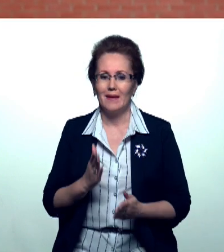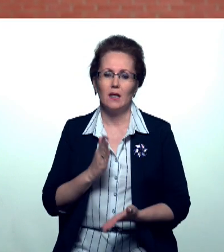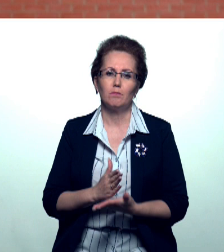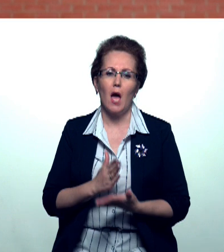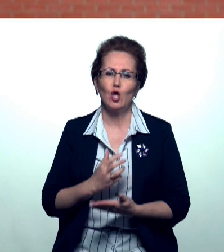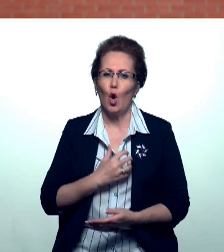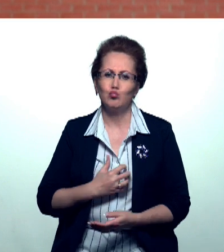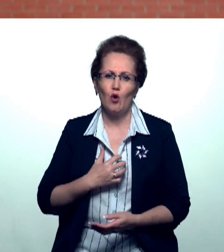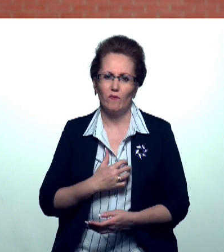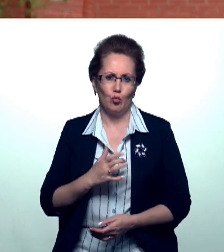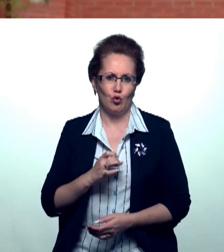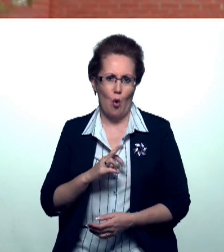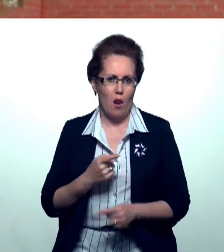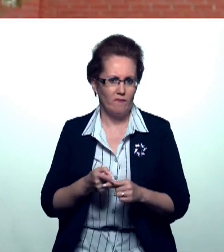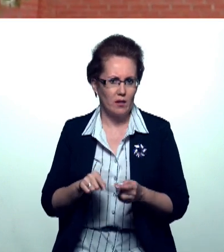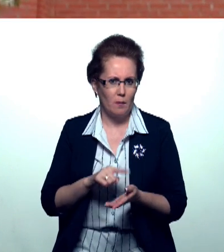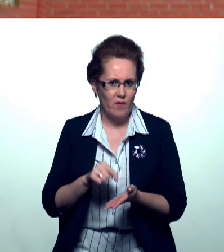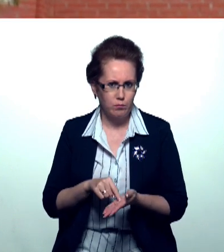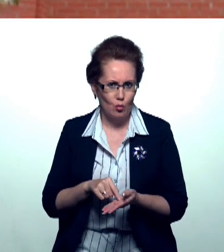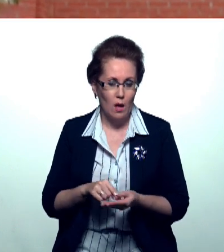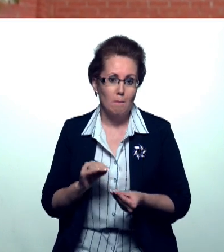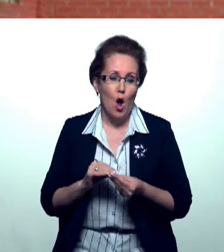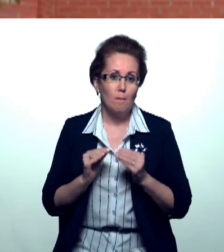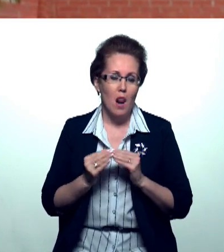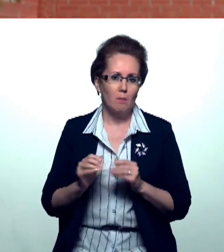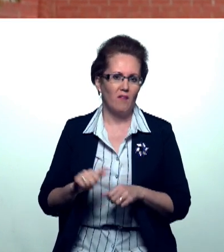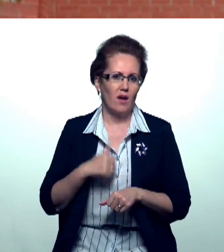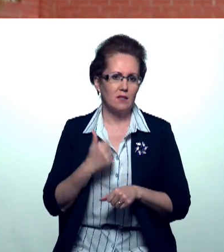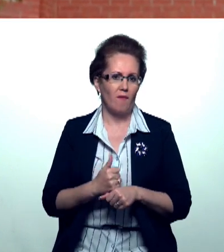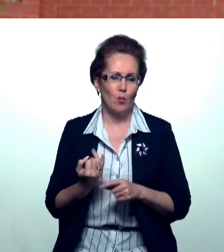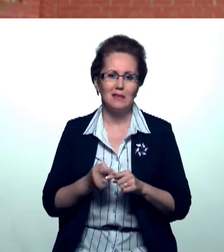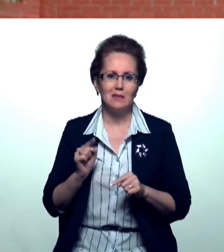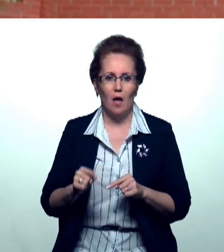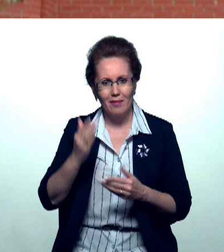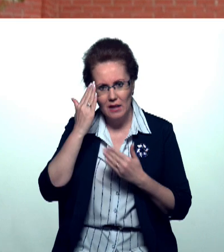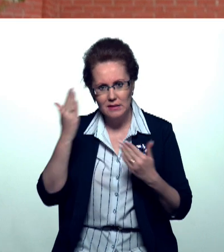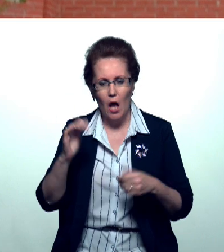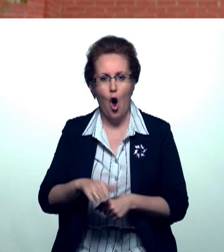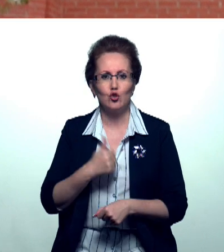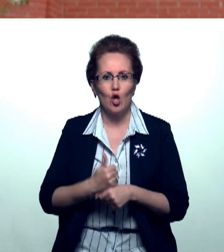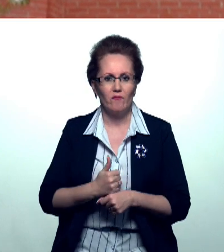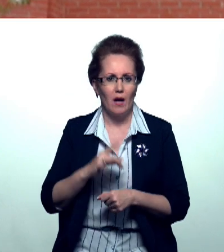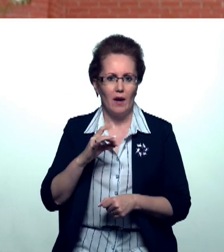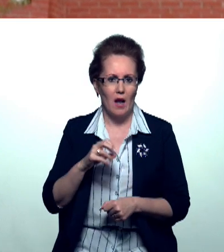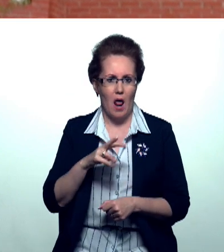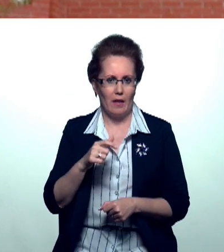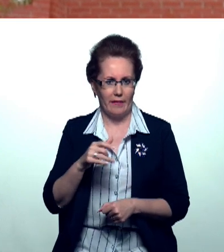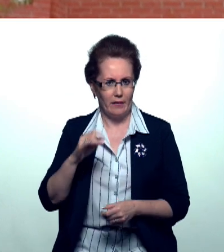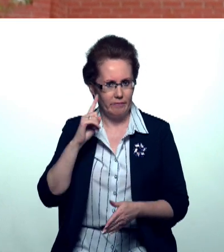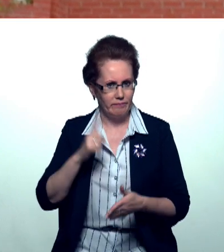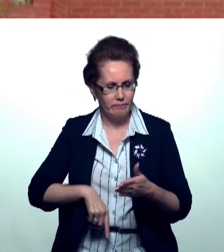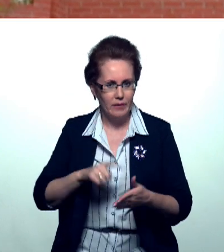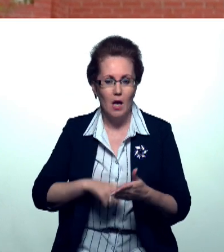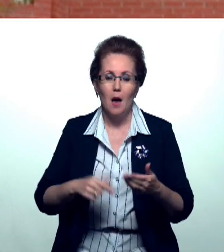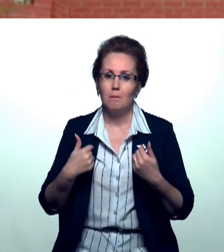имеют ключевую роль в этом вопросе. Проблемы в основном из-за незнания основ религии. Именно